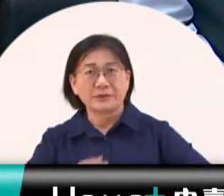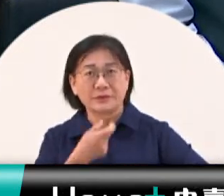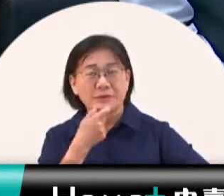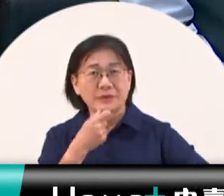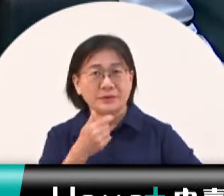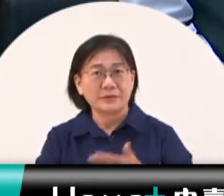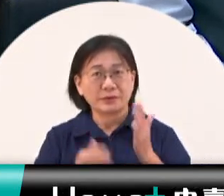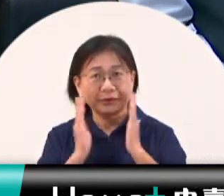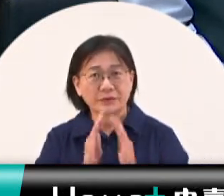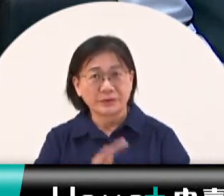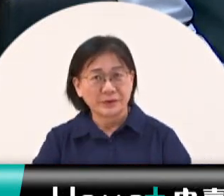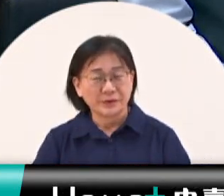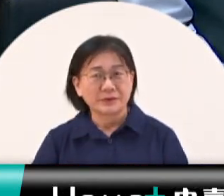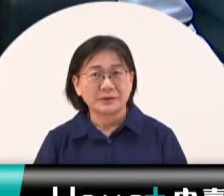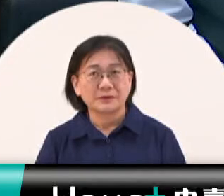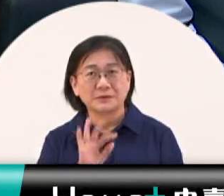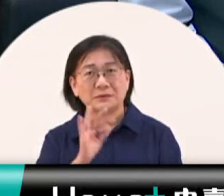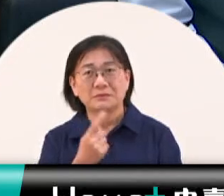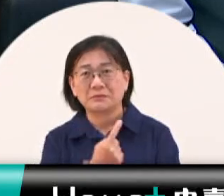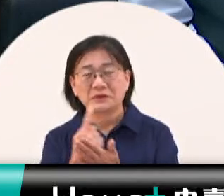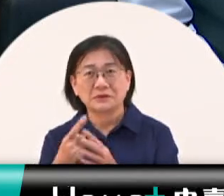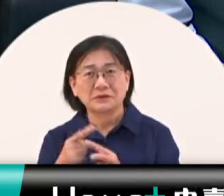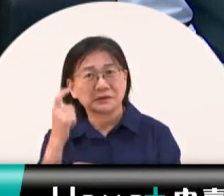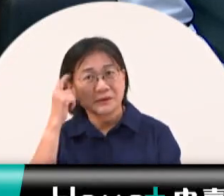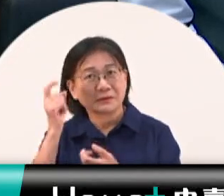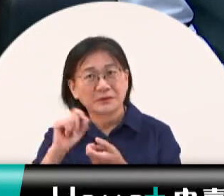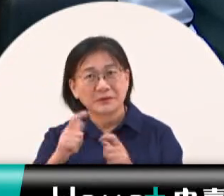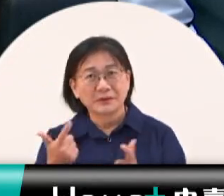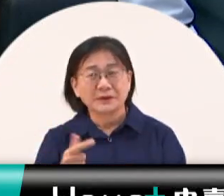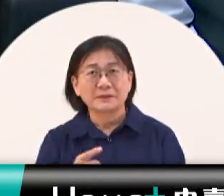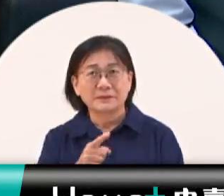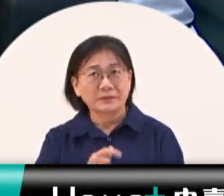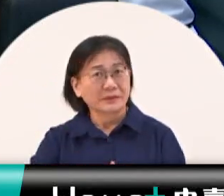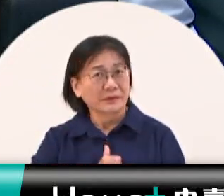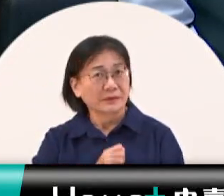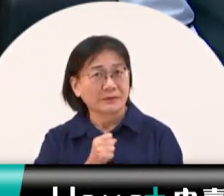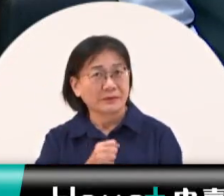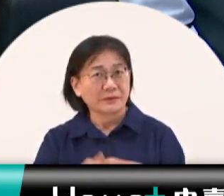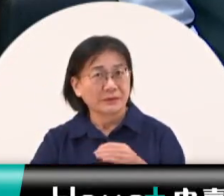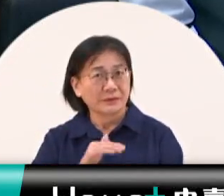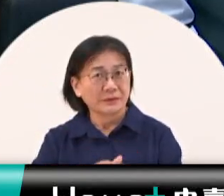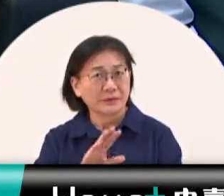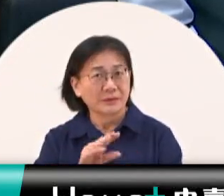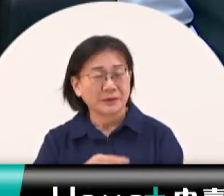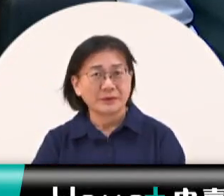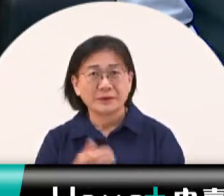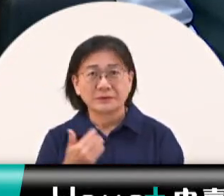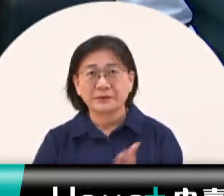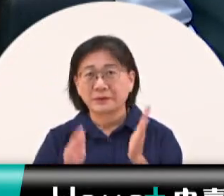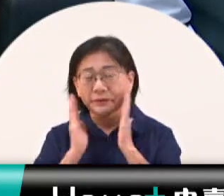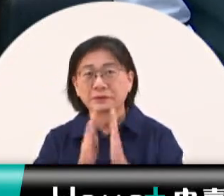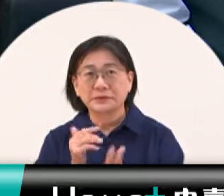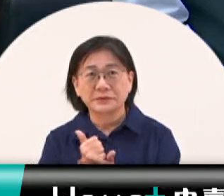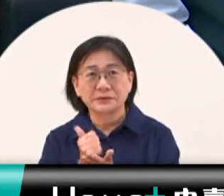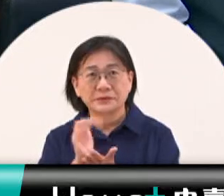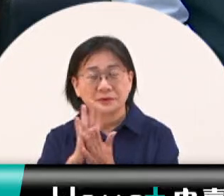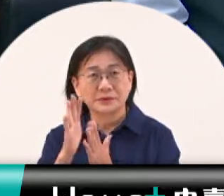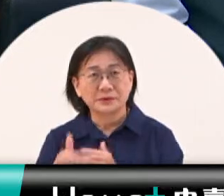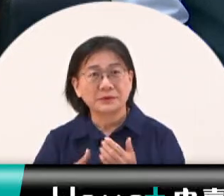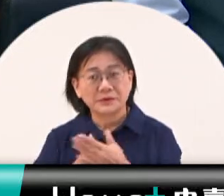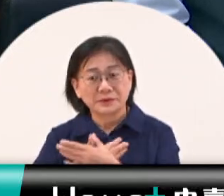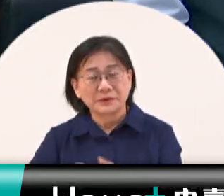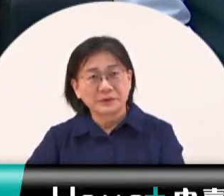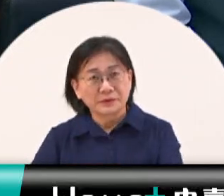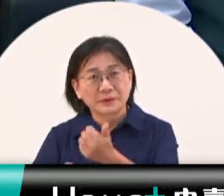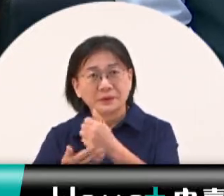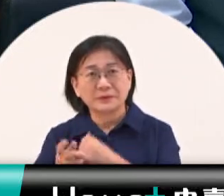很笼统了，哈，但是我们做了吗？咱够有去规划讲，好，减肥成功，我们要给什么样的奖励？不用像奖金了，